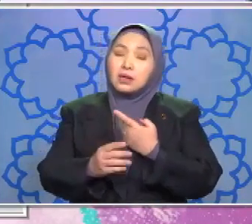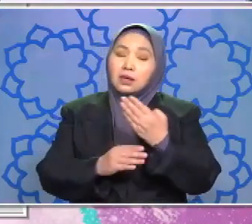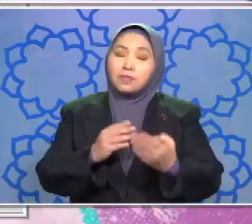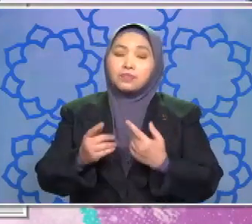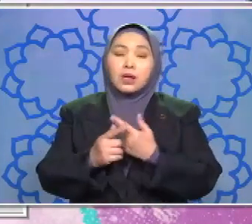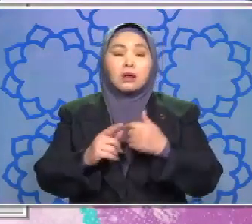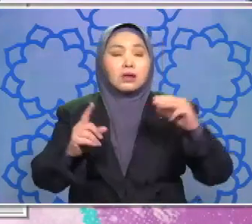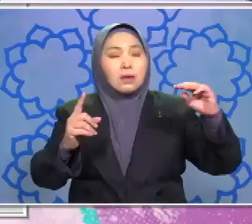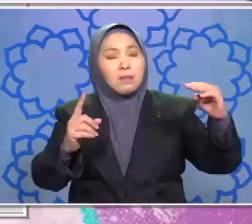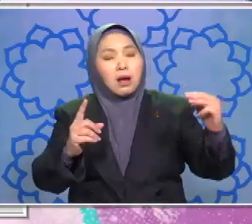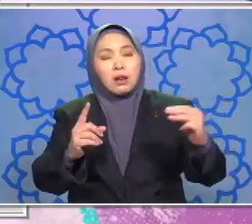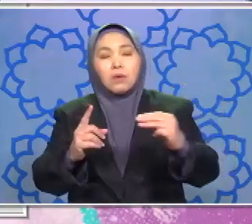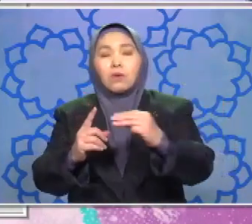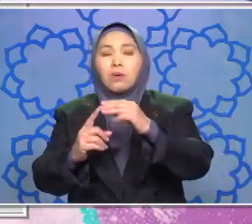من